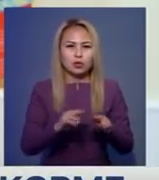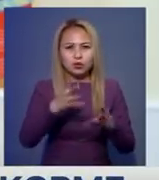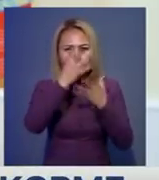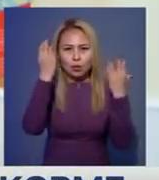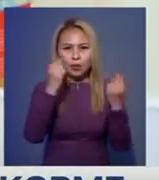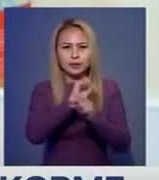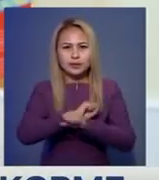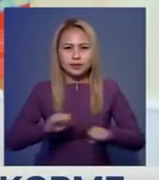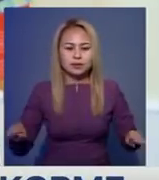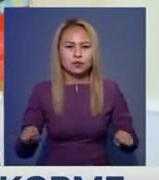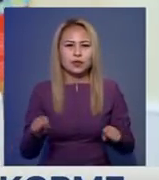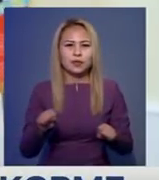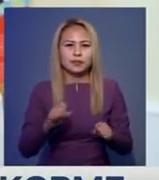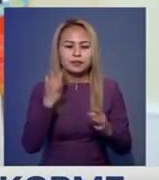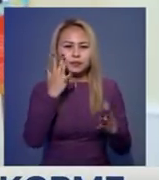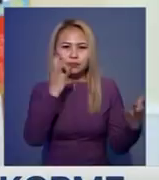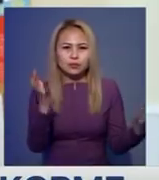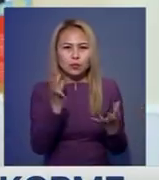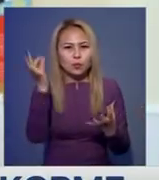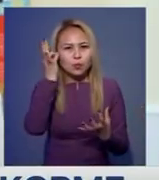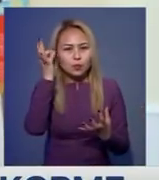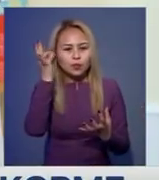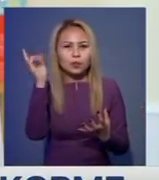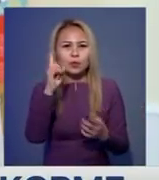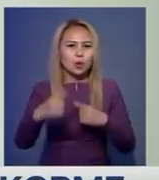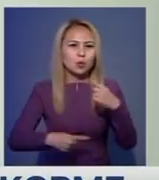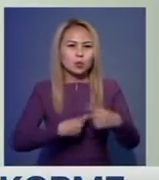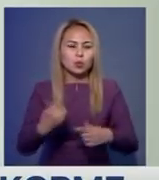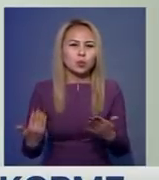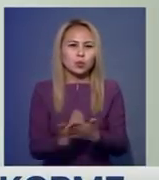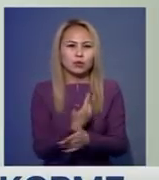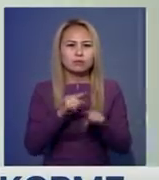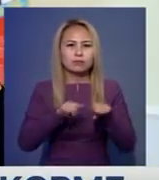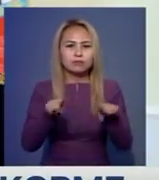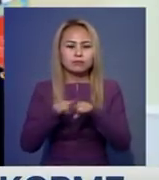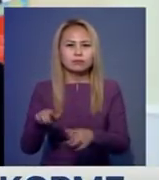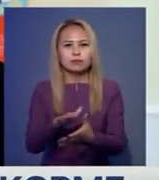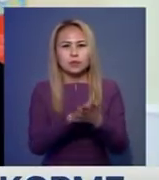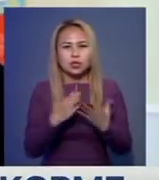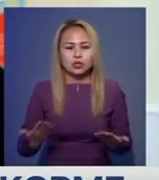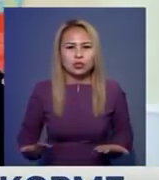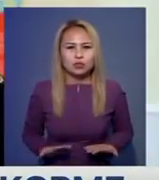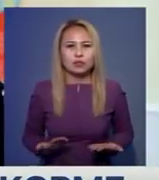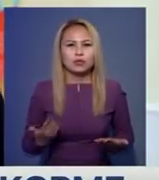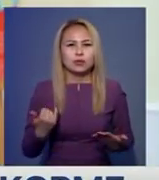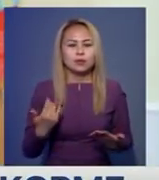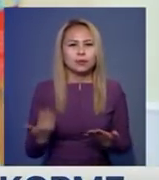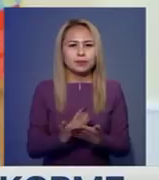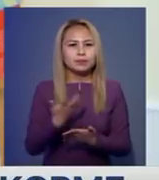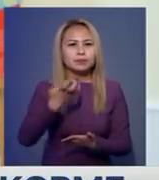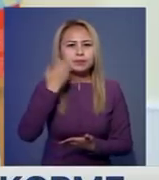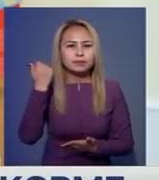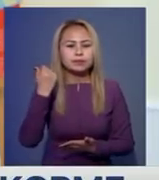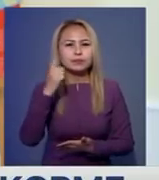оны ұмытпауымыз керек, біз ғана емес жаңа ұрпаққа айтып, осында бейбітшілік заманда өмір сүріп жатқанымыз осы кісілердің